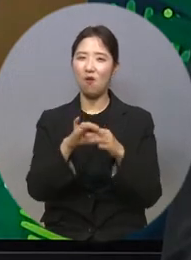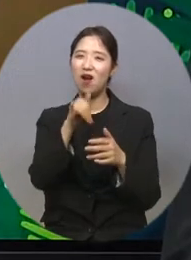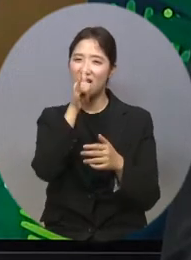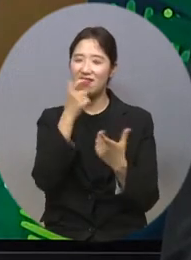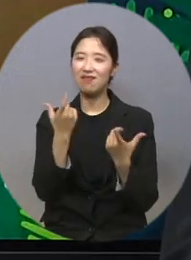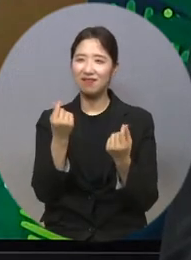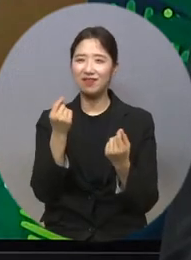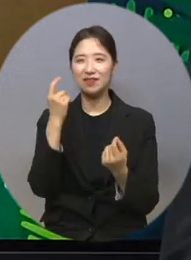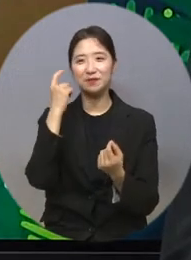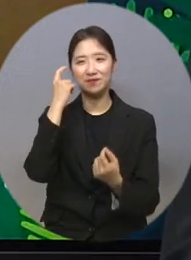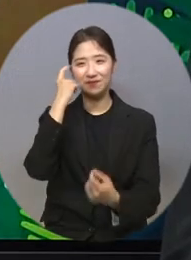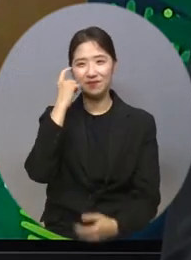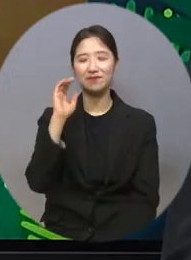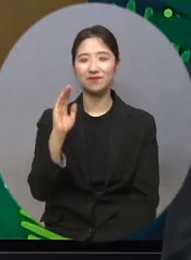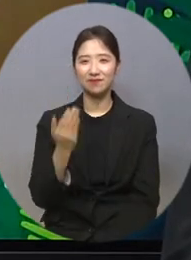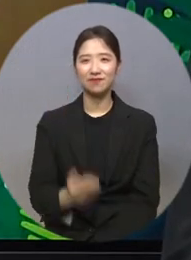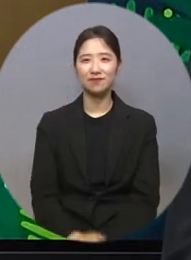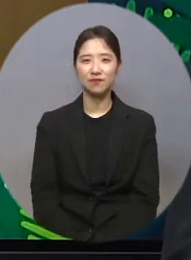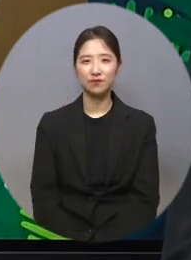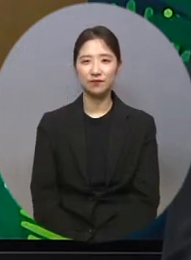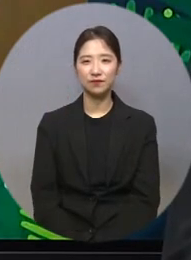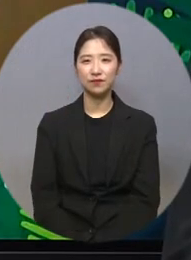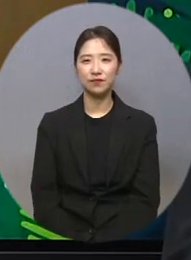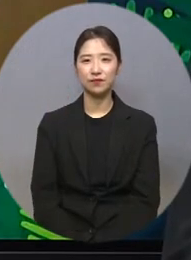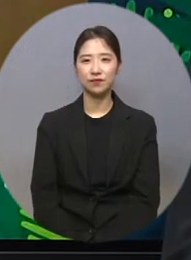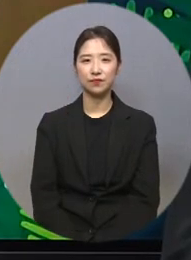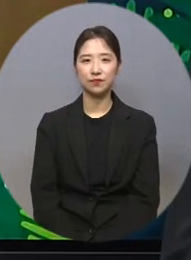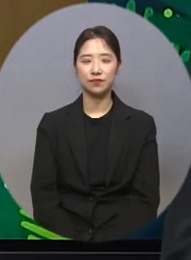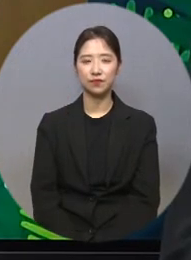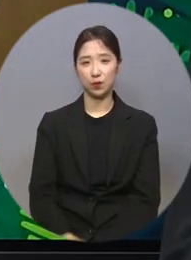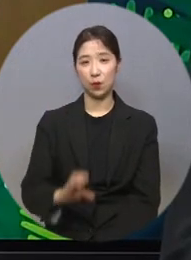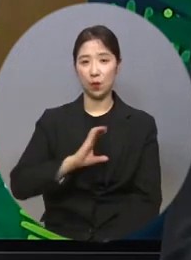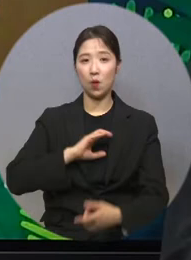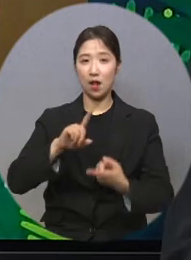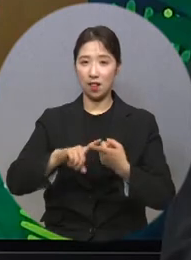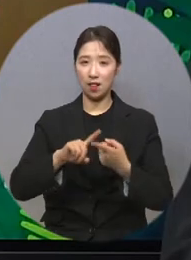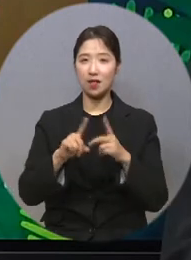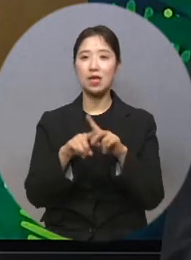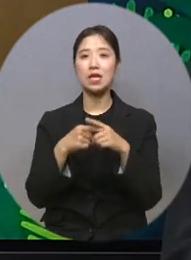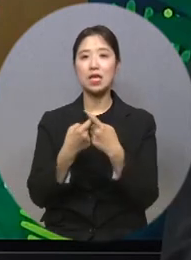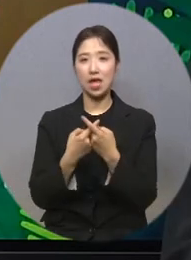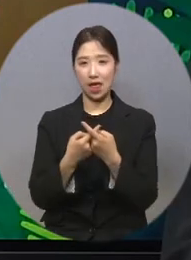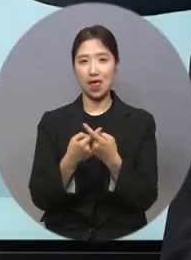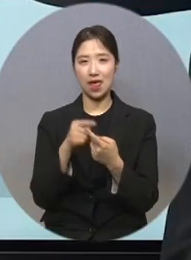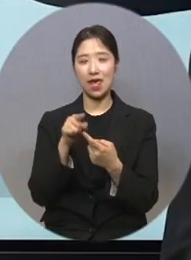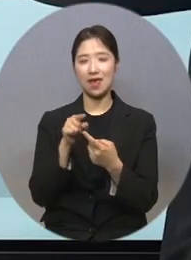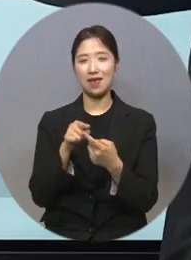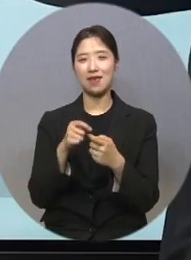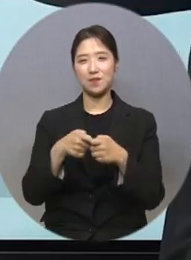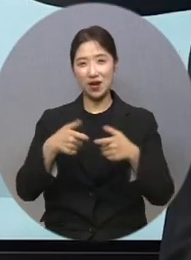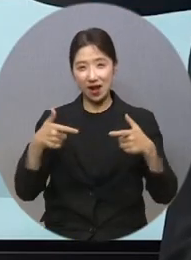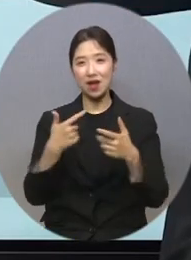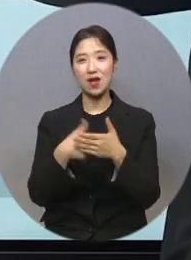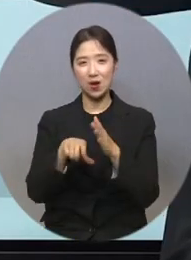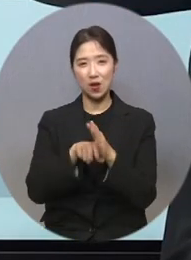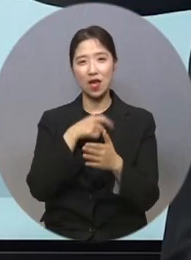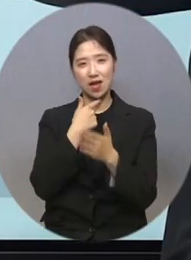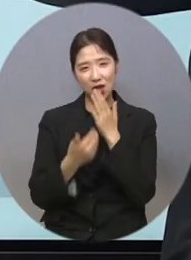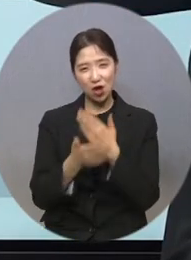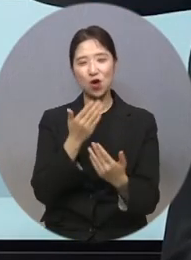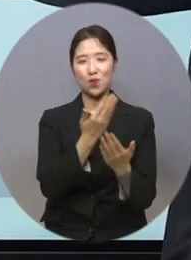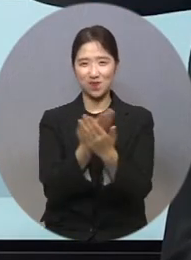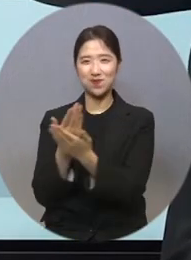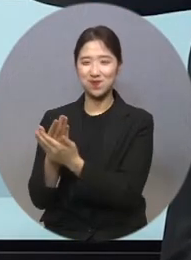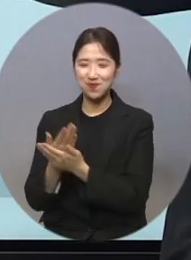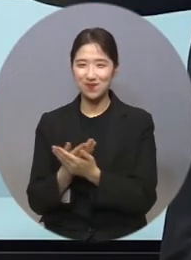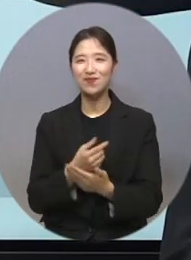들으면서 그런 생각이 들었습니다. 이 코다에 대한 이해를 돕는 차원에서 이 경험을 말씀을 이제